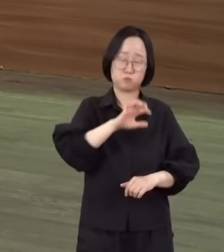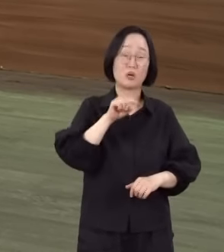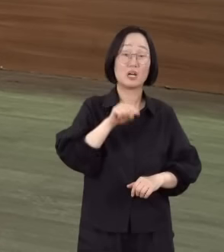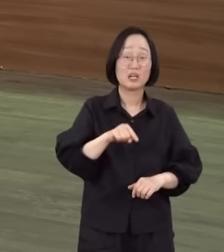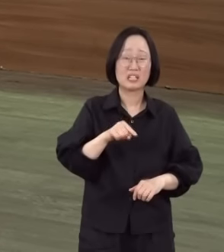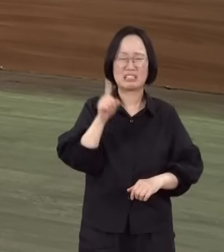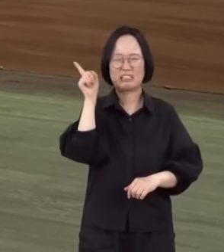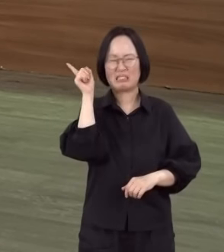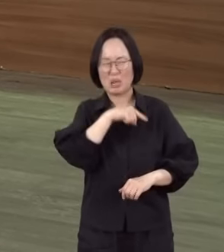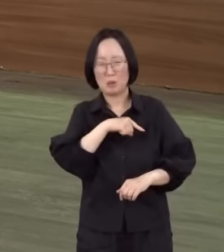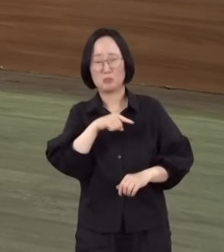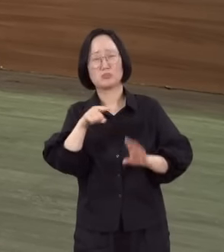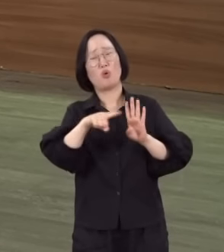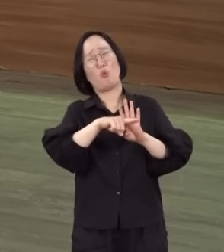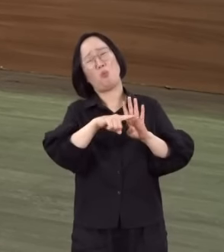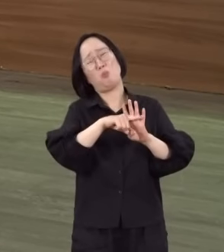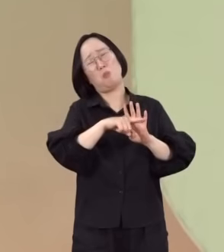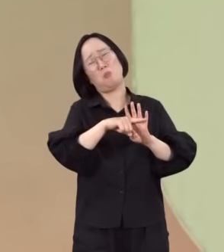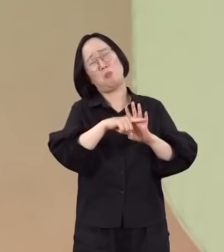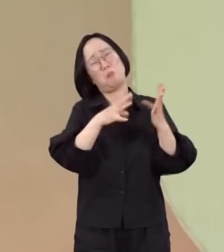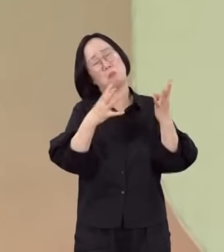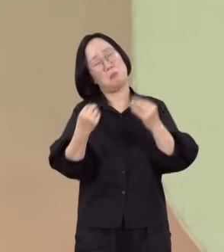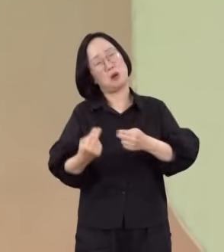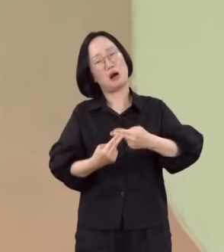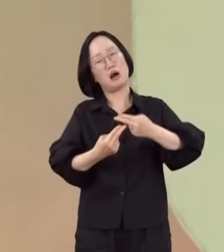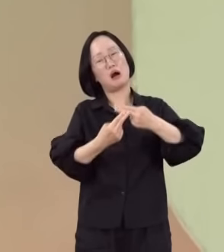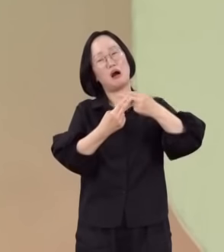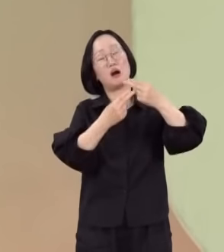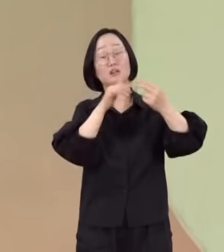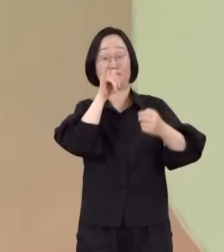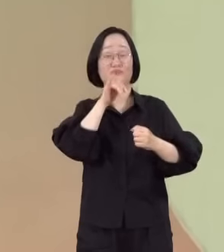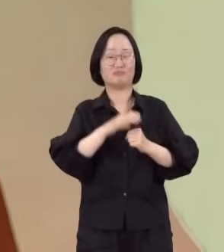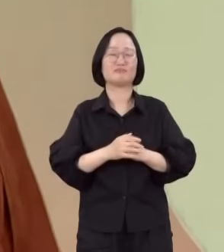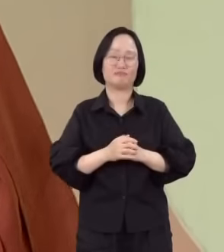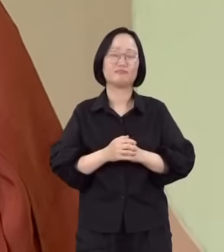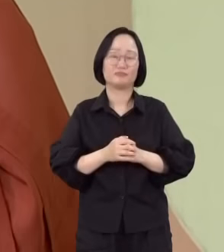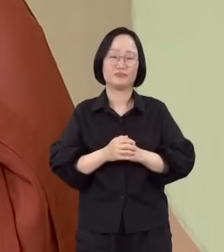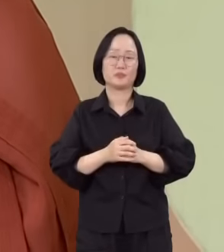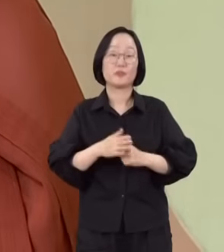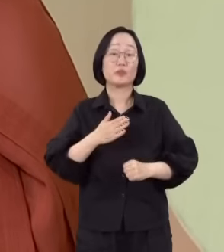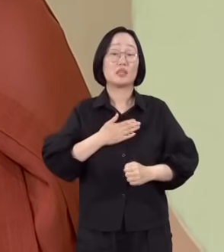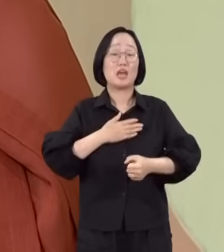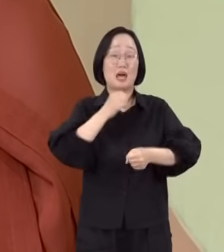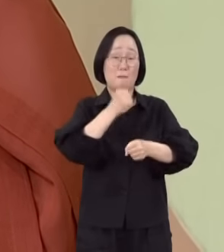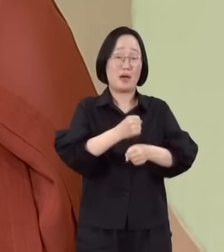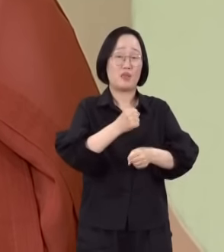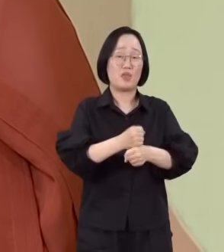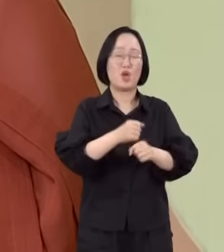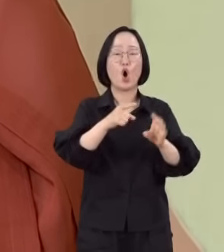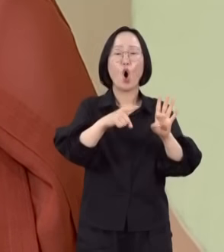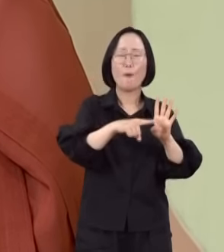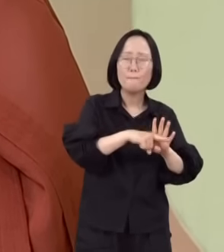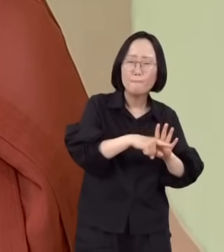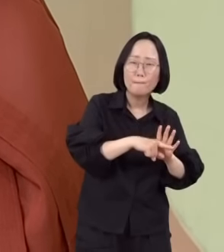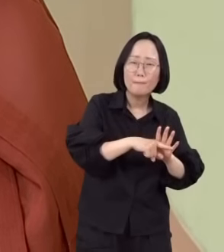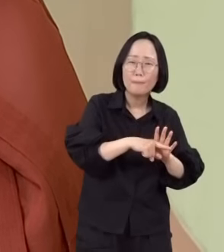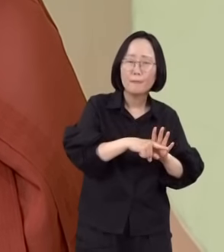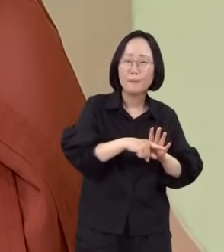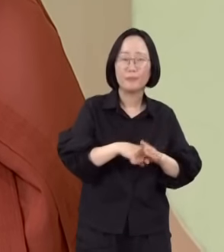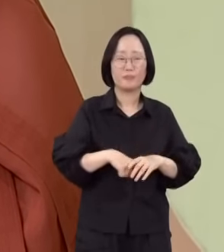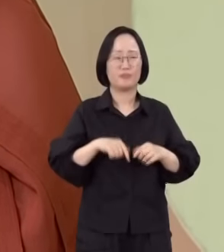나쁜 업보다 얼마나 많겠습니까 그래서 내가 지은 업보로 살아간답니다 좋은